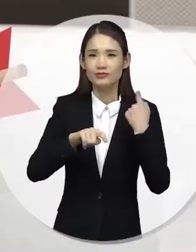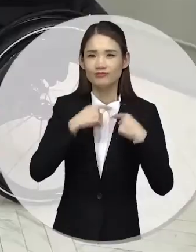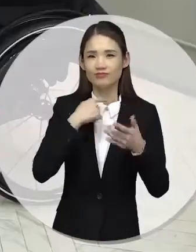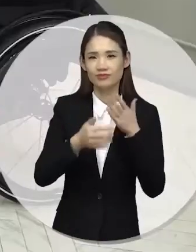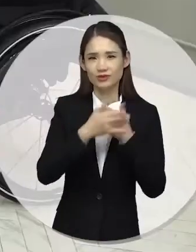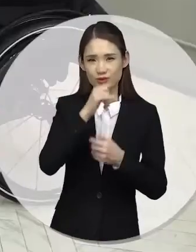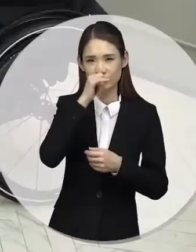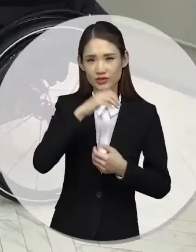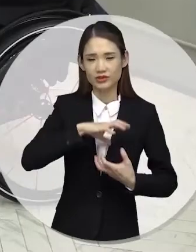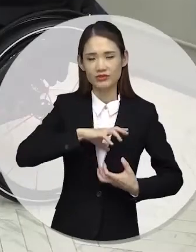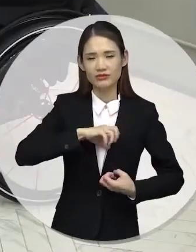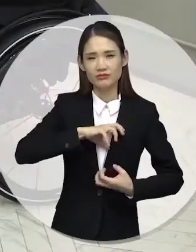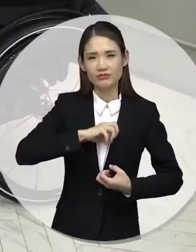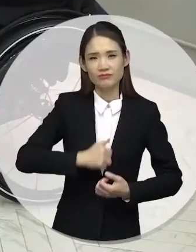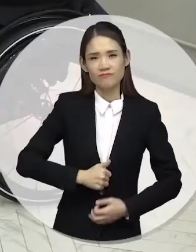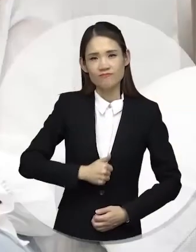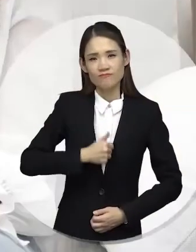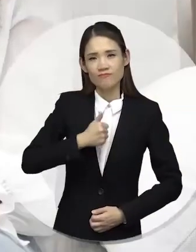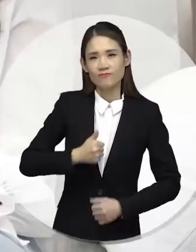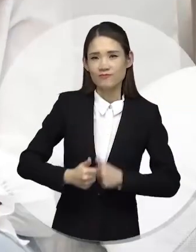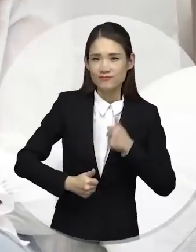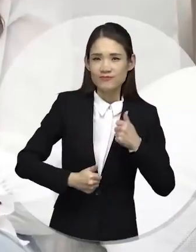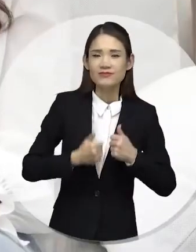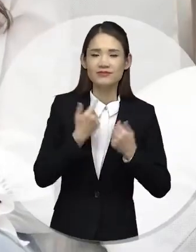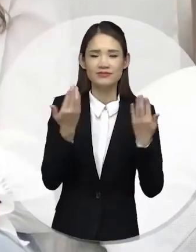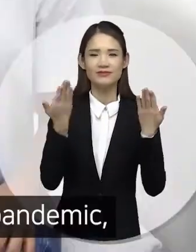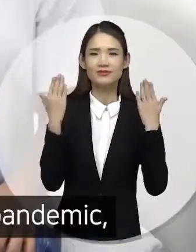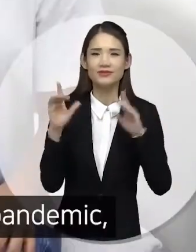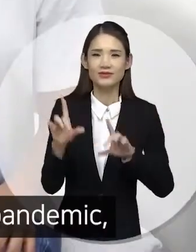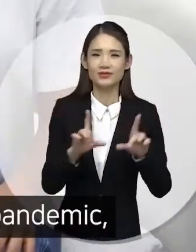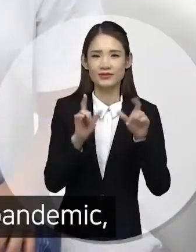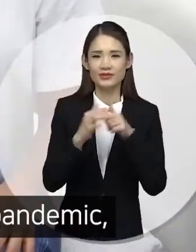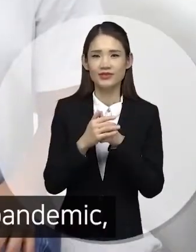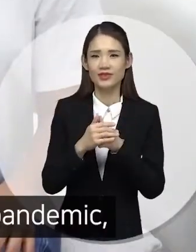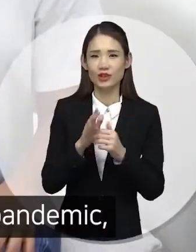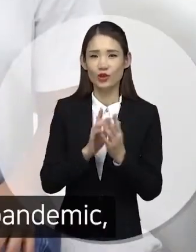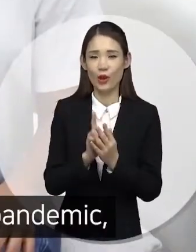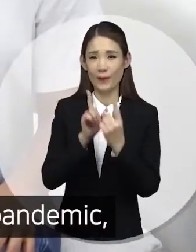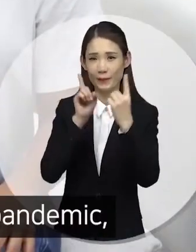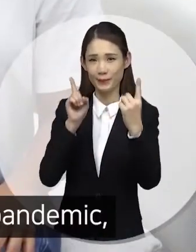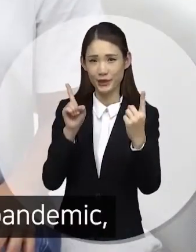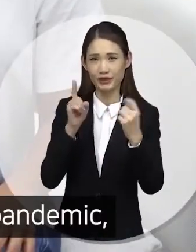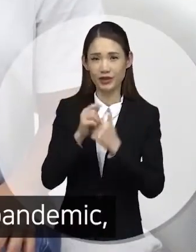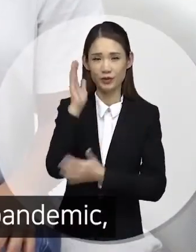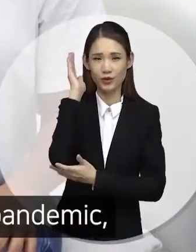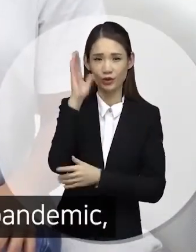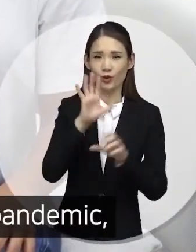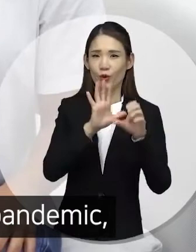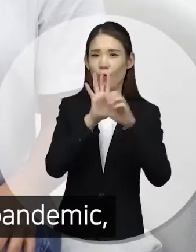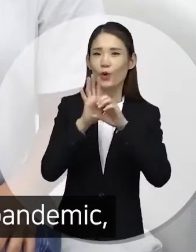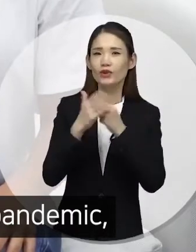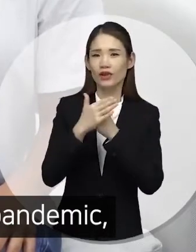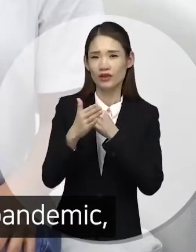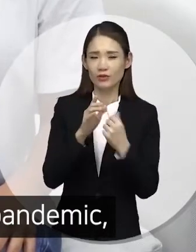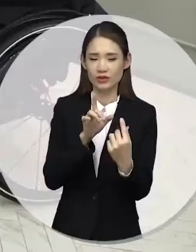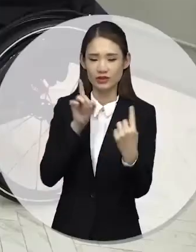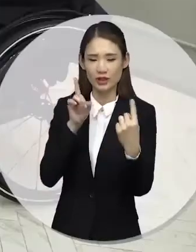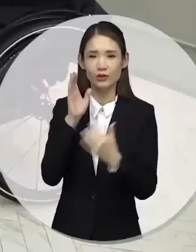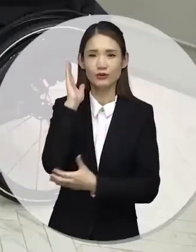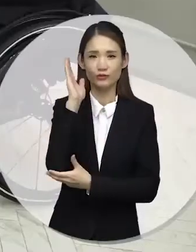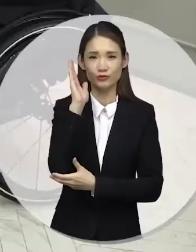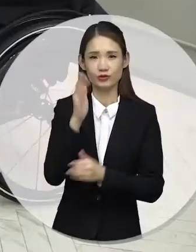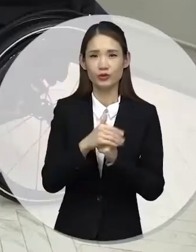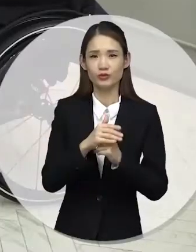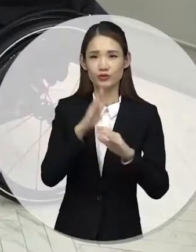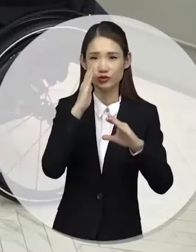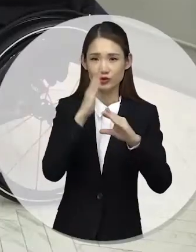경험? 정말 속으로 부글부글 끓어야 되는 대학 생활을 하고 있습니다. 저는 이제 비대면 수업, 코로나 때문에 비대면 수업하면서